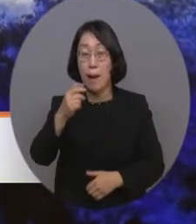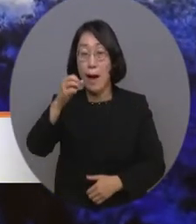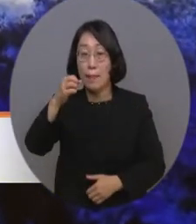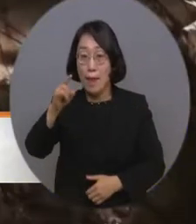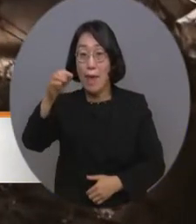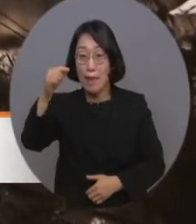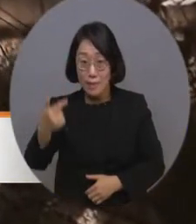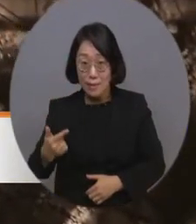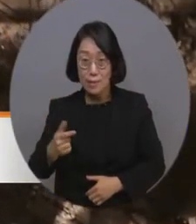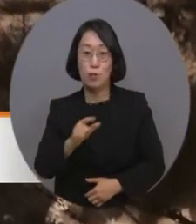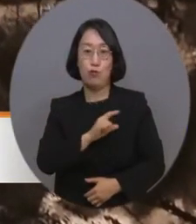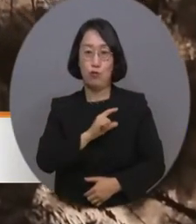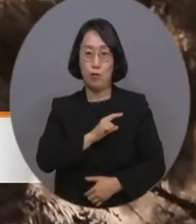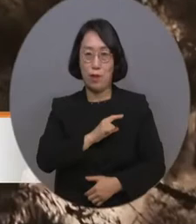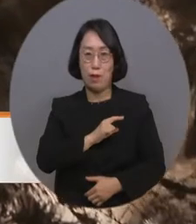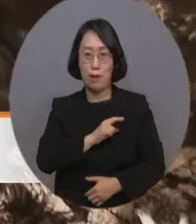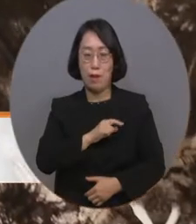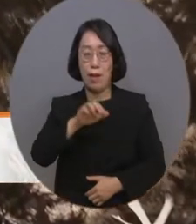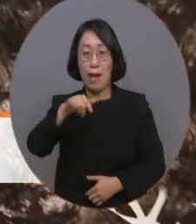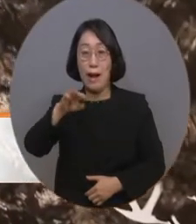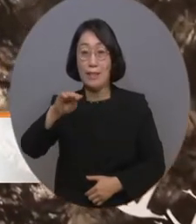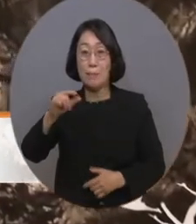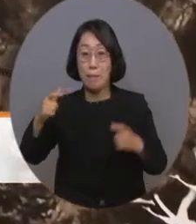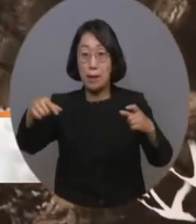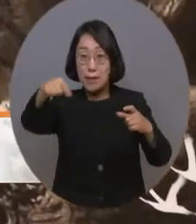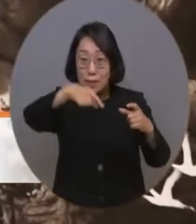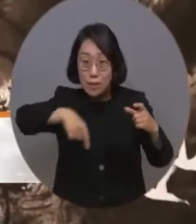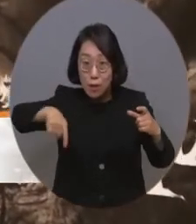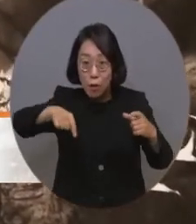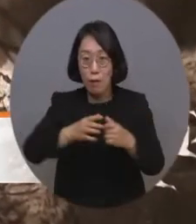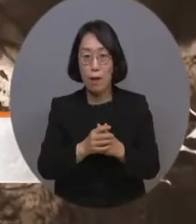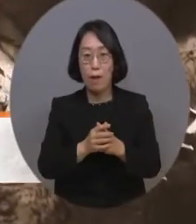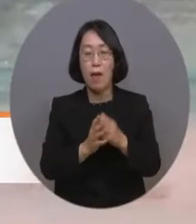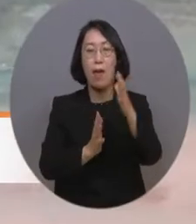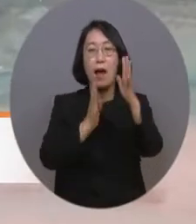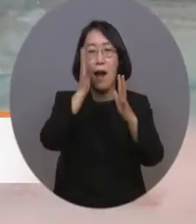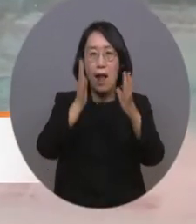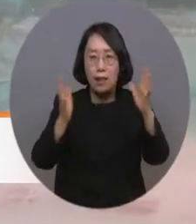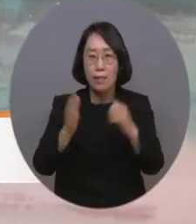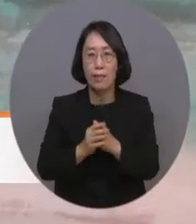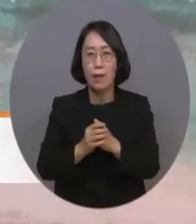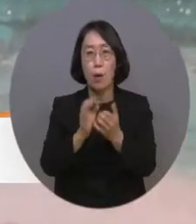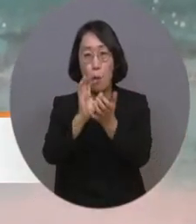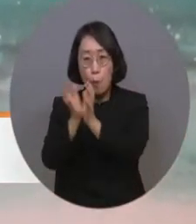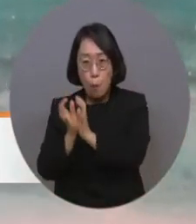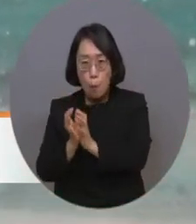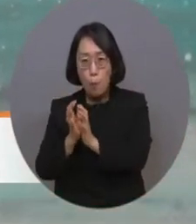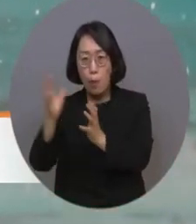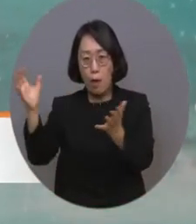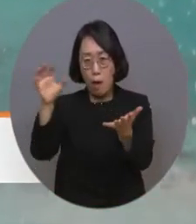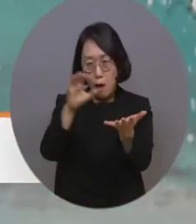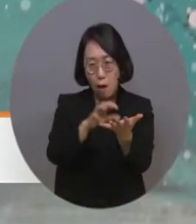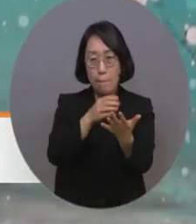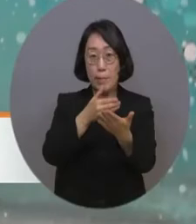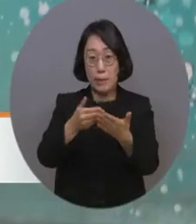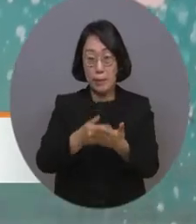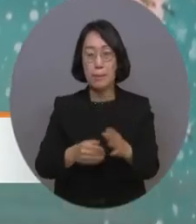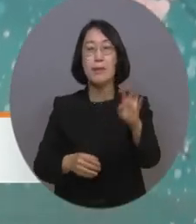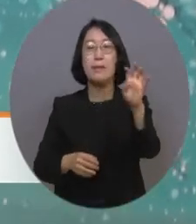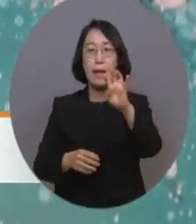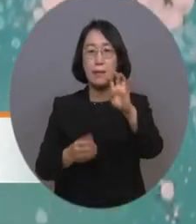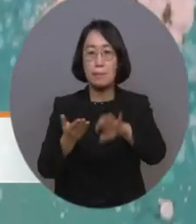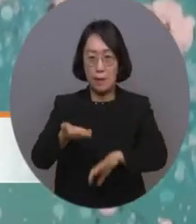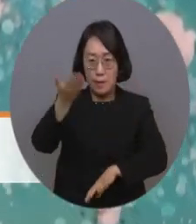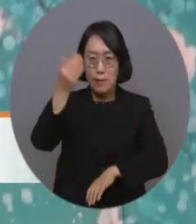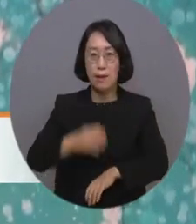전시회는 강진만 일대에 갈대밭과 매화 등을 다양한 소재로 표현한 작품 총 40여 점을